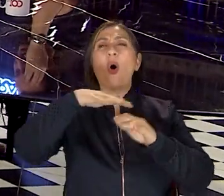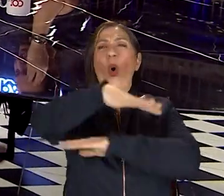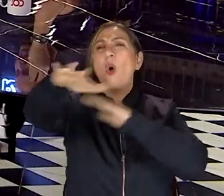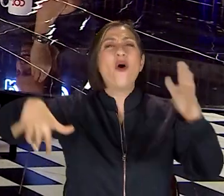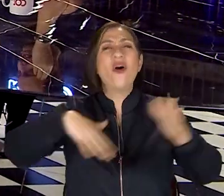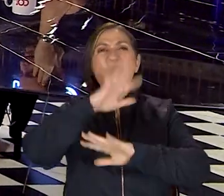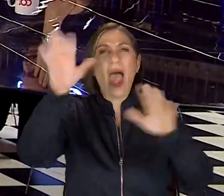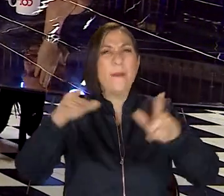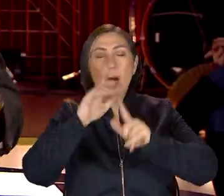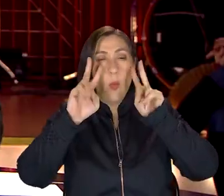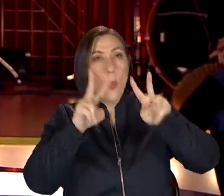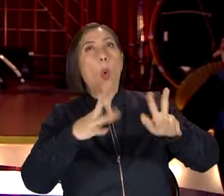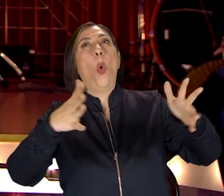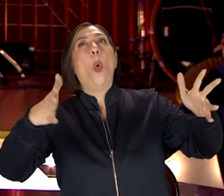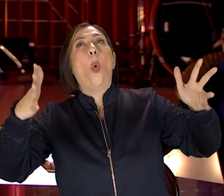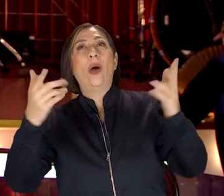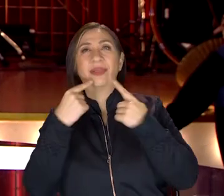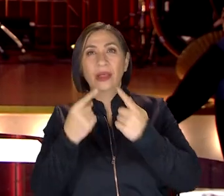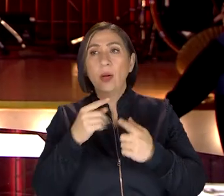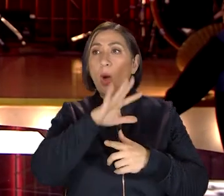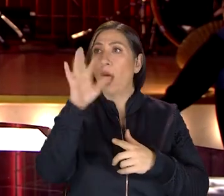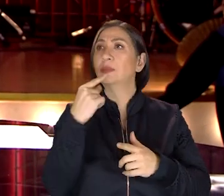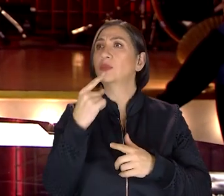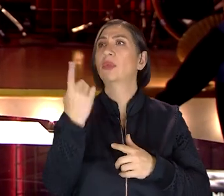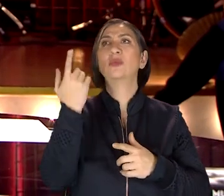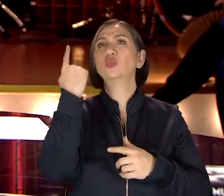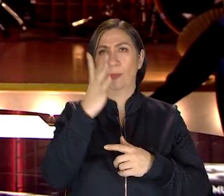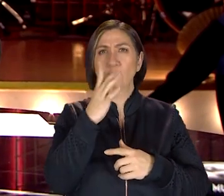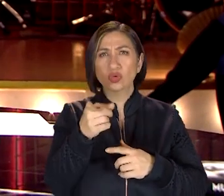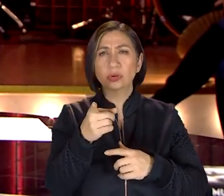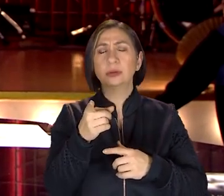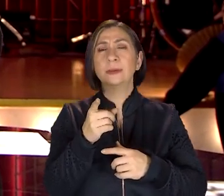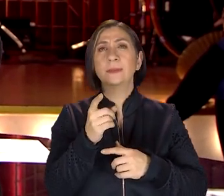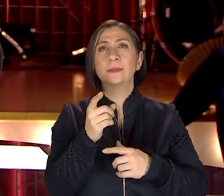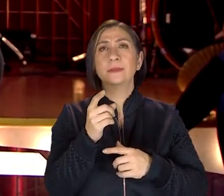salladı. Sosyal medyayı salladı filan. Böyle olunca herkes de şunu düşünüyor.